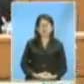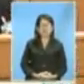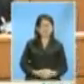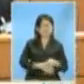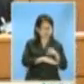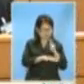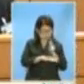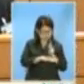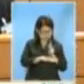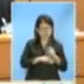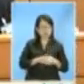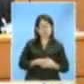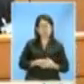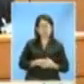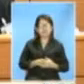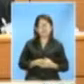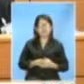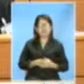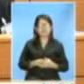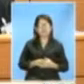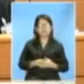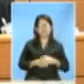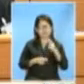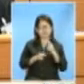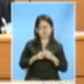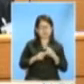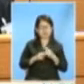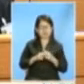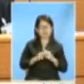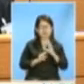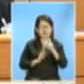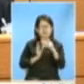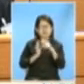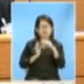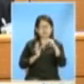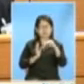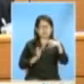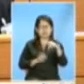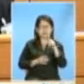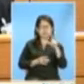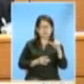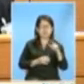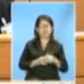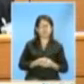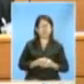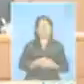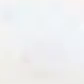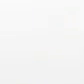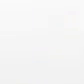กราบเรียนท่านประธานสภาที่เคารพกับผมนายชุมพลจุลไสสมาชิกสภาผู้แทนราษ